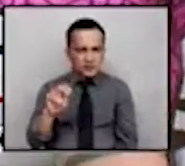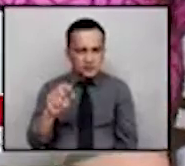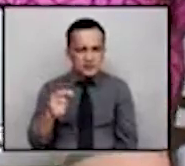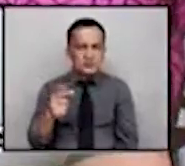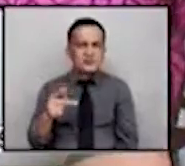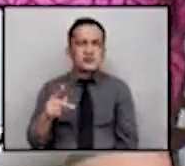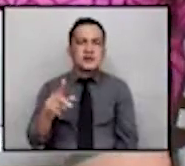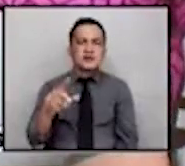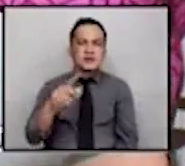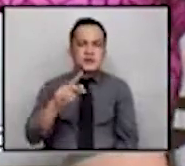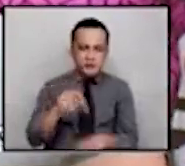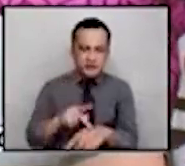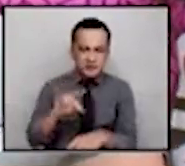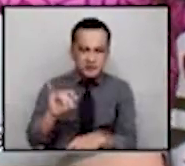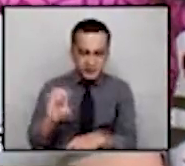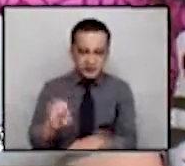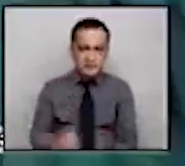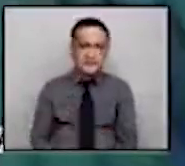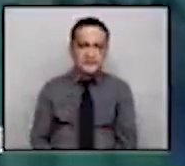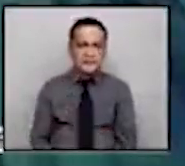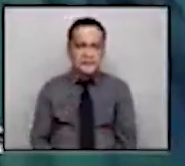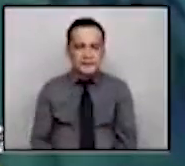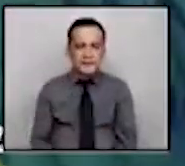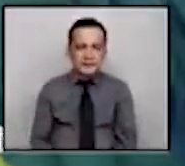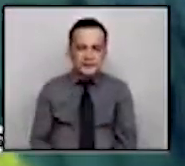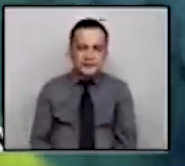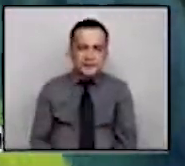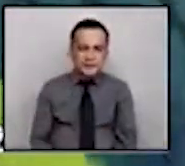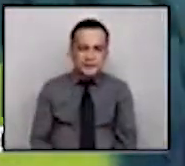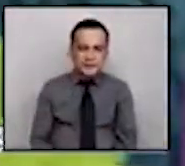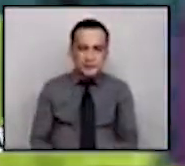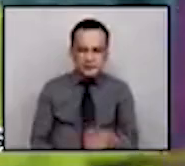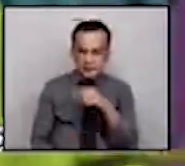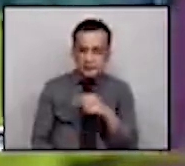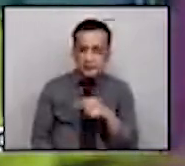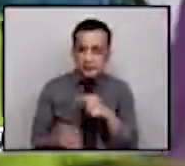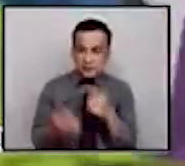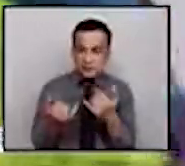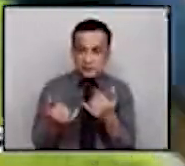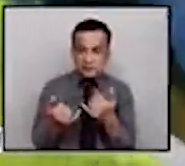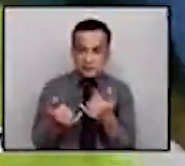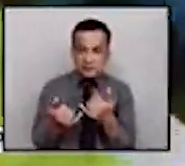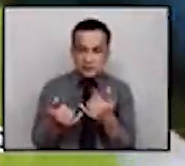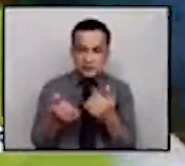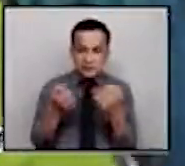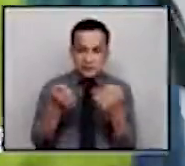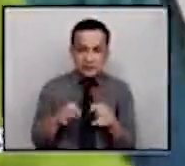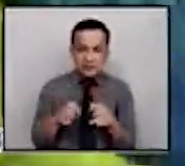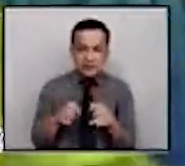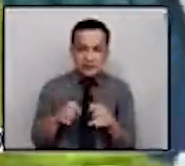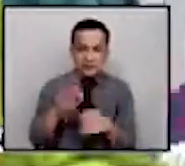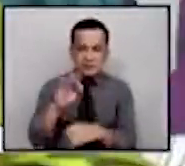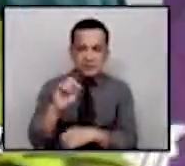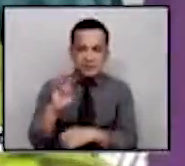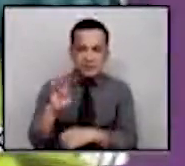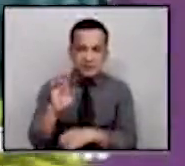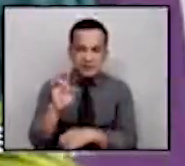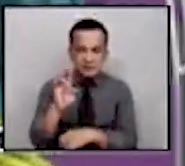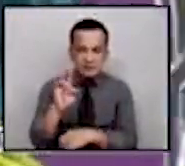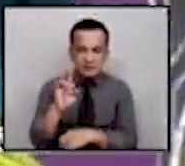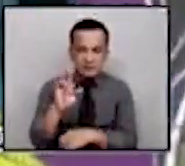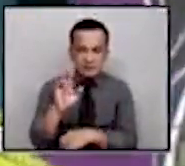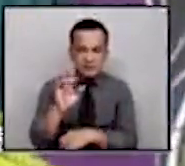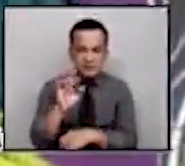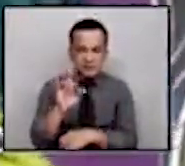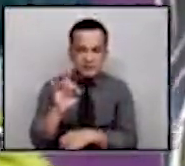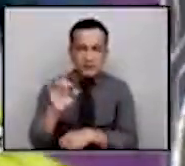Philippines na page. So, this coming, meron kami event, this coming February 17, 18,